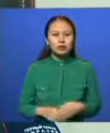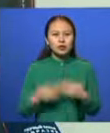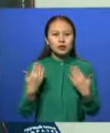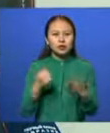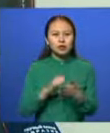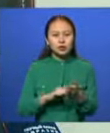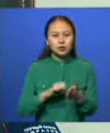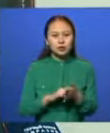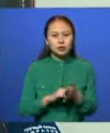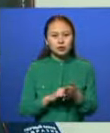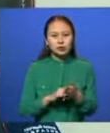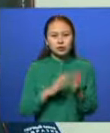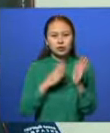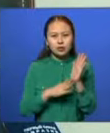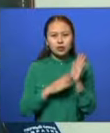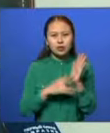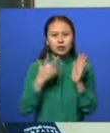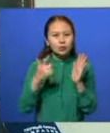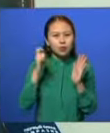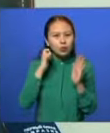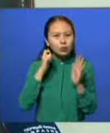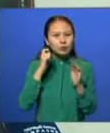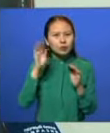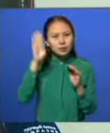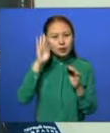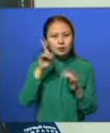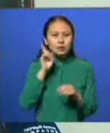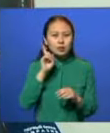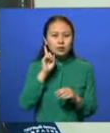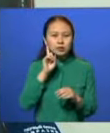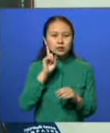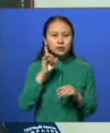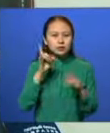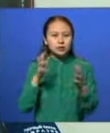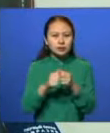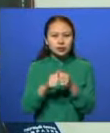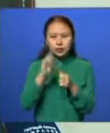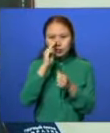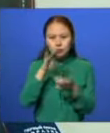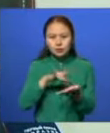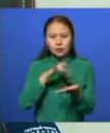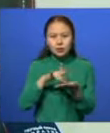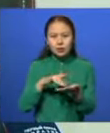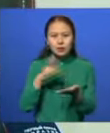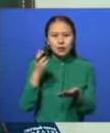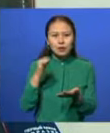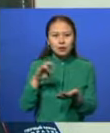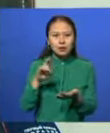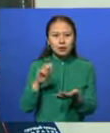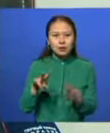нәтижесінде 93 жылы туылған Шымкент қаласының тұрғыны ұсталып, содан Байкал тапаншасы тәркіленіп